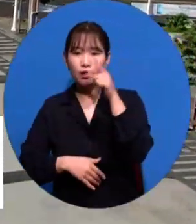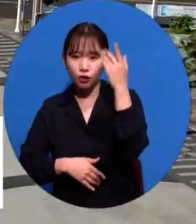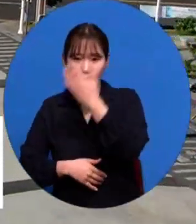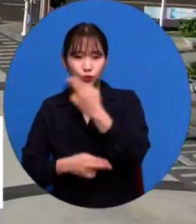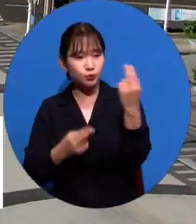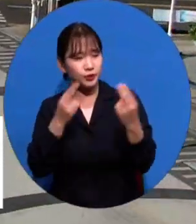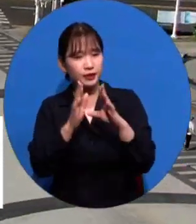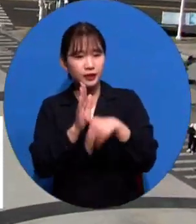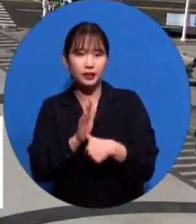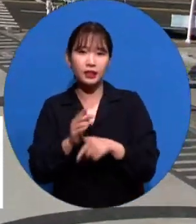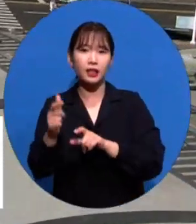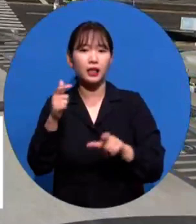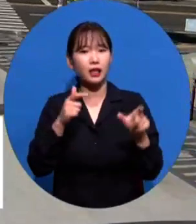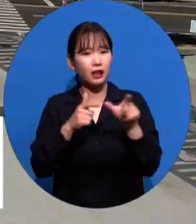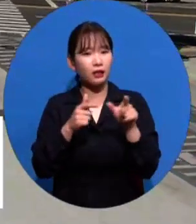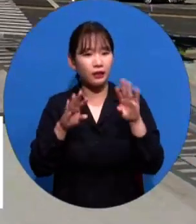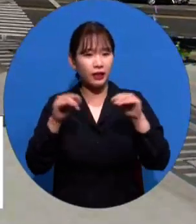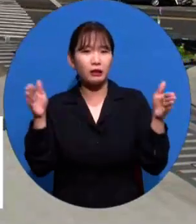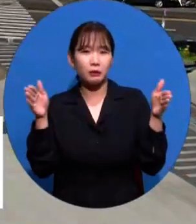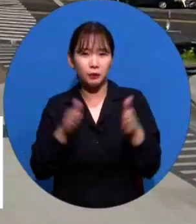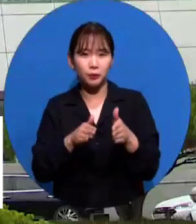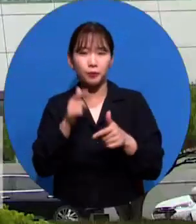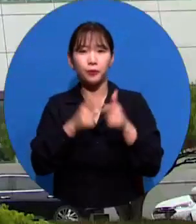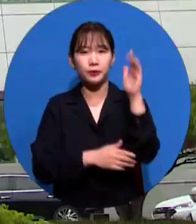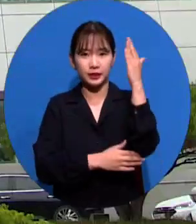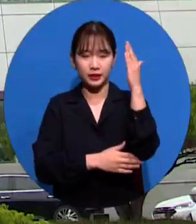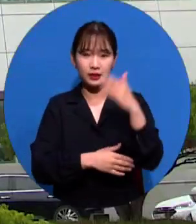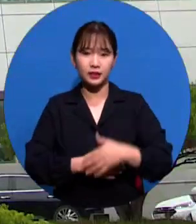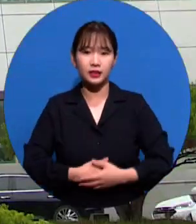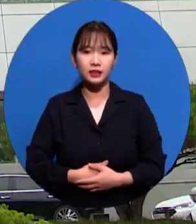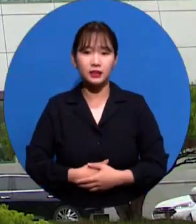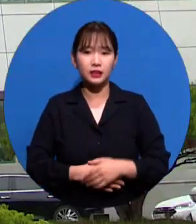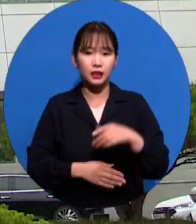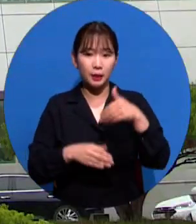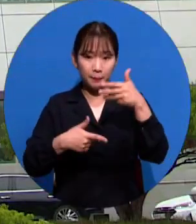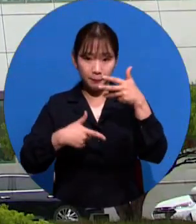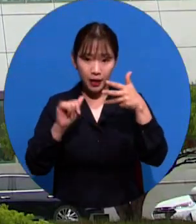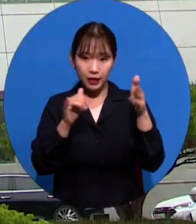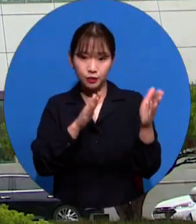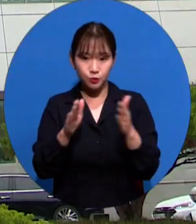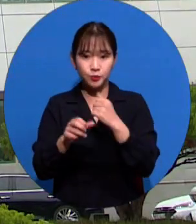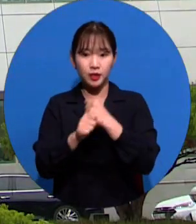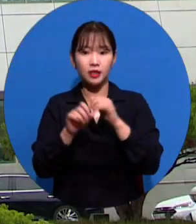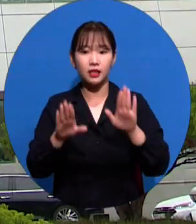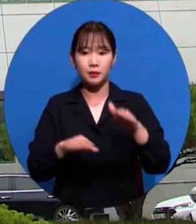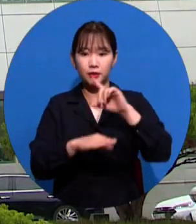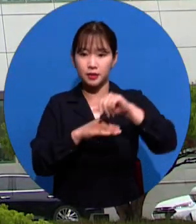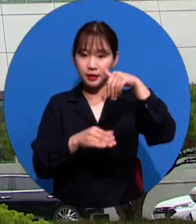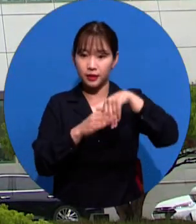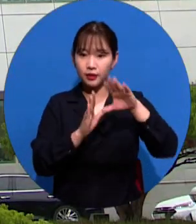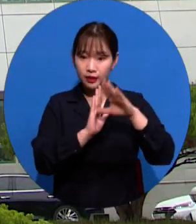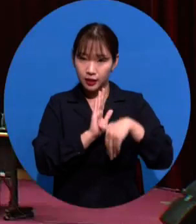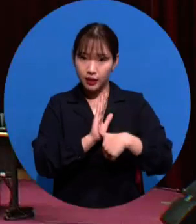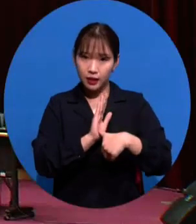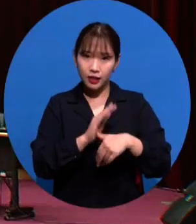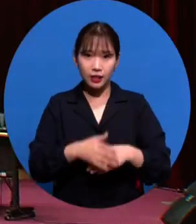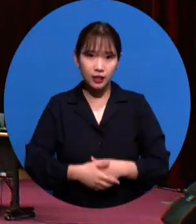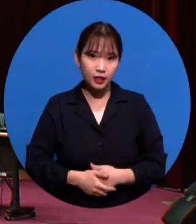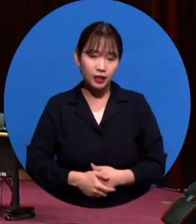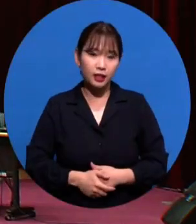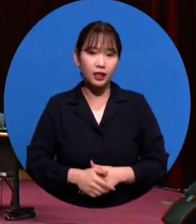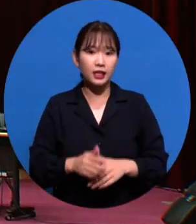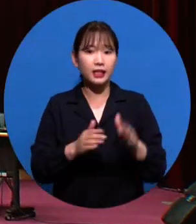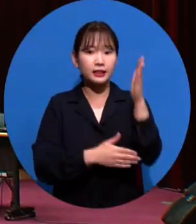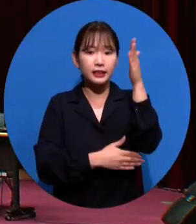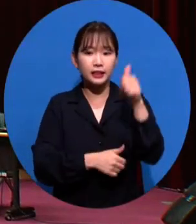등보다 확장성이 떨어지는 목포시. 민선 8기를 준비하는 이번 지방선거에서